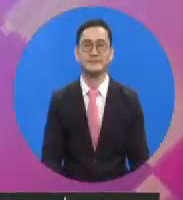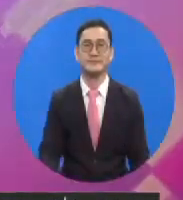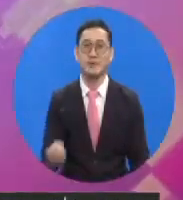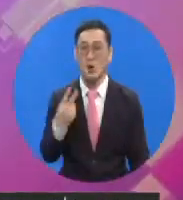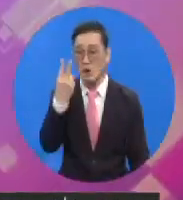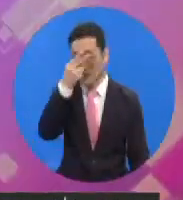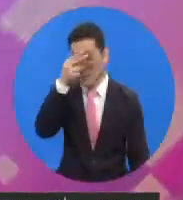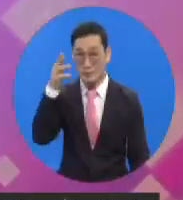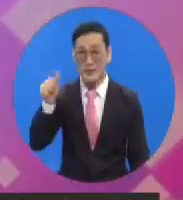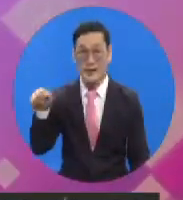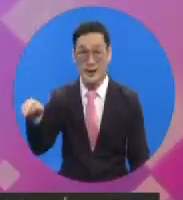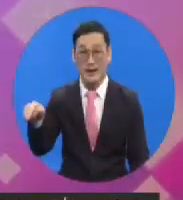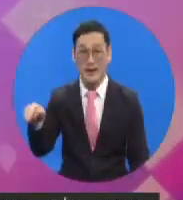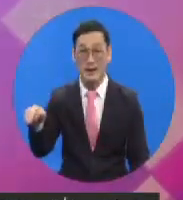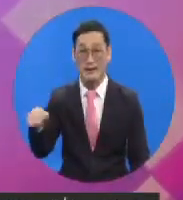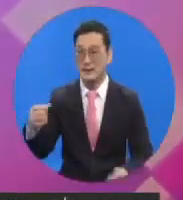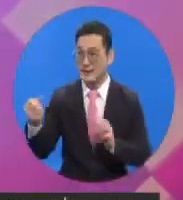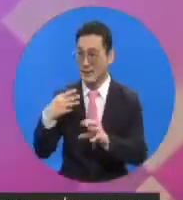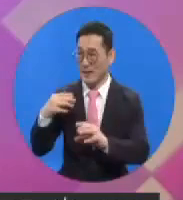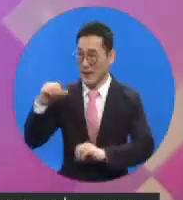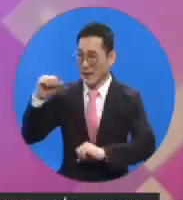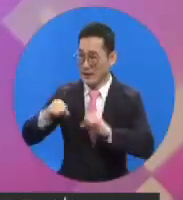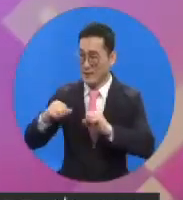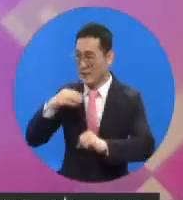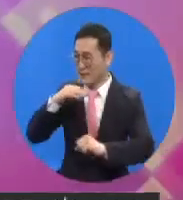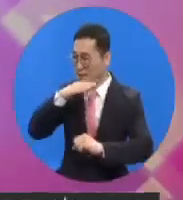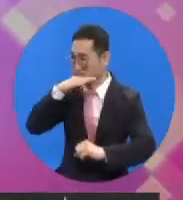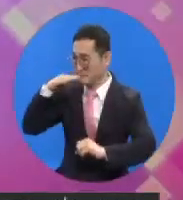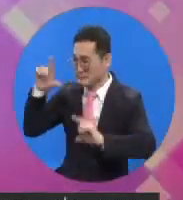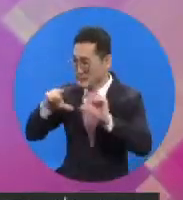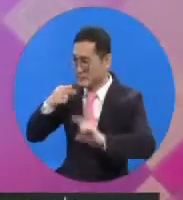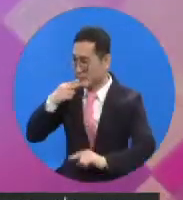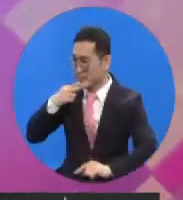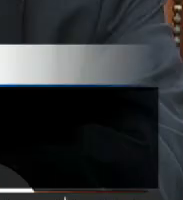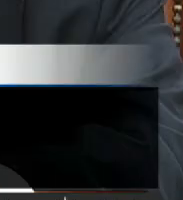태도에 대한 여권의 지적도 있었습니다. 자, 들어보시죠.